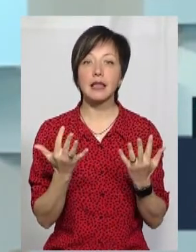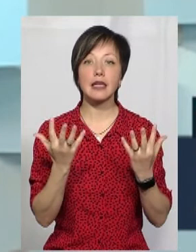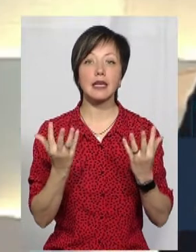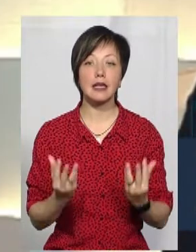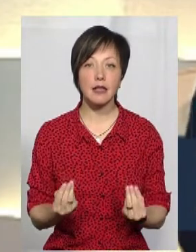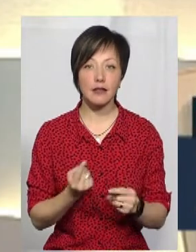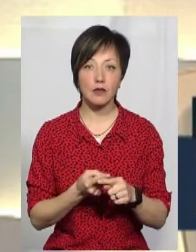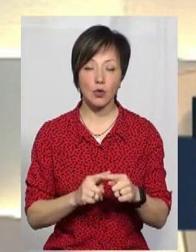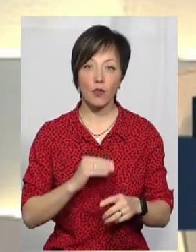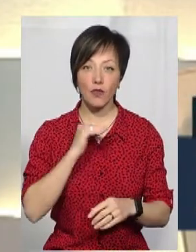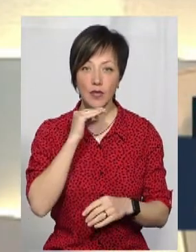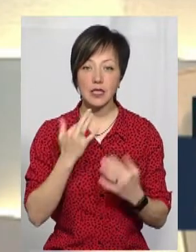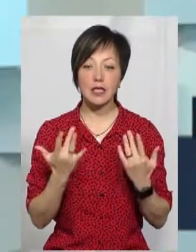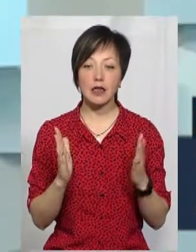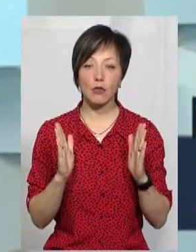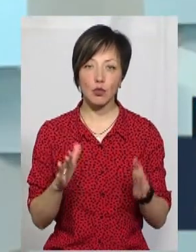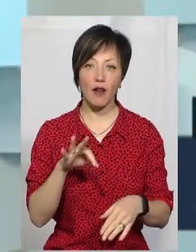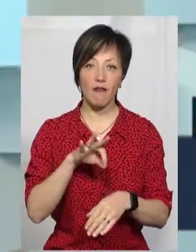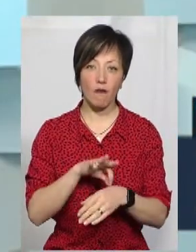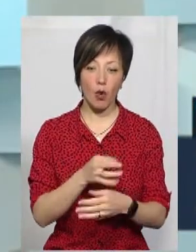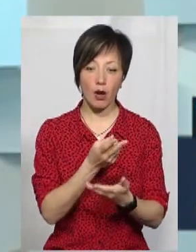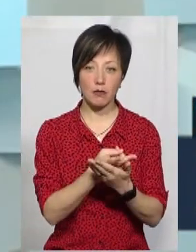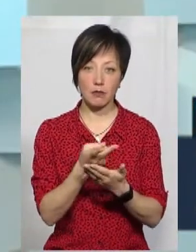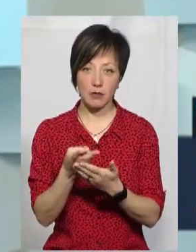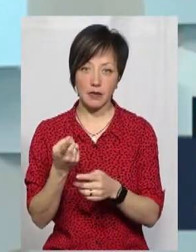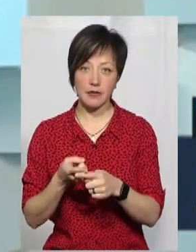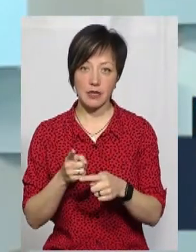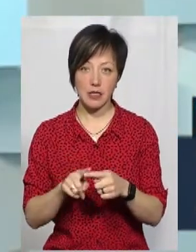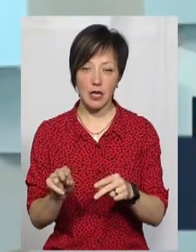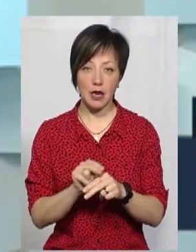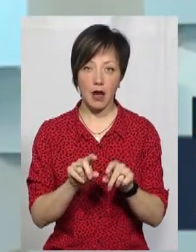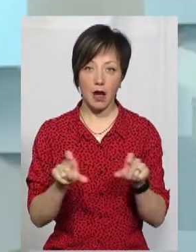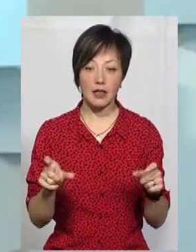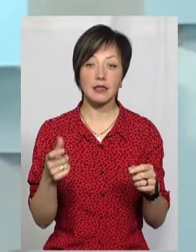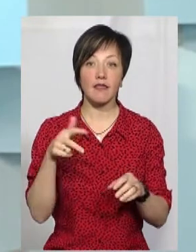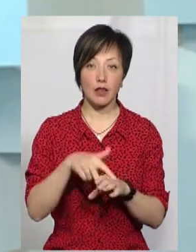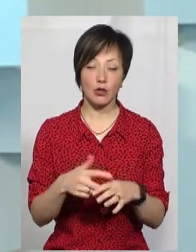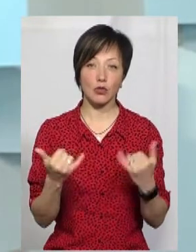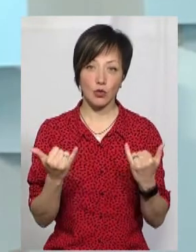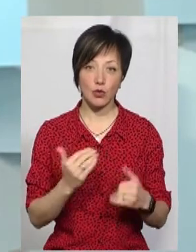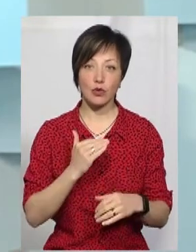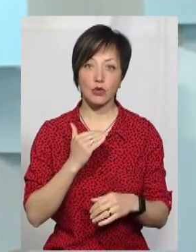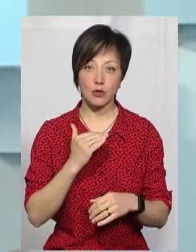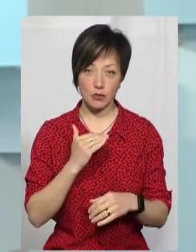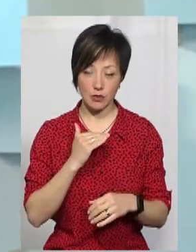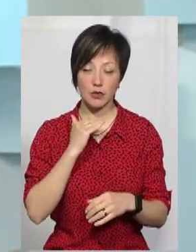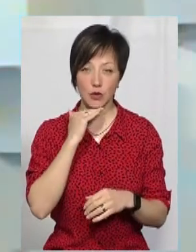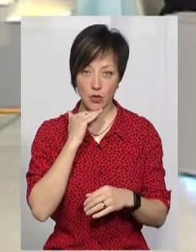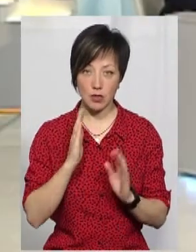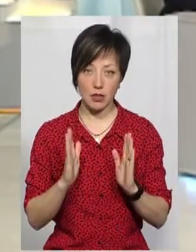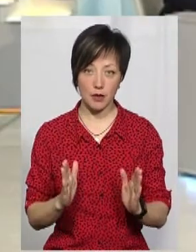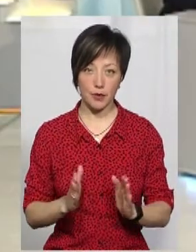цих засобів і скільки буде хворих перебувати в цій лікарні. Але з тим завантаженням, яке є на сьогодні, це достатньо тривалий проміжок